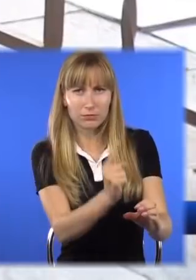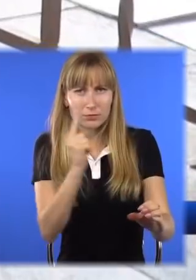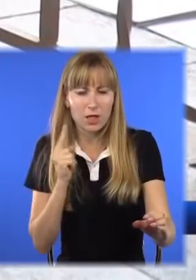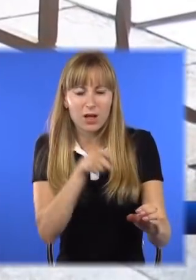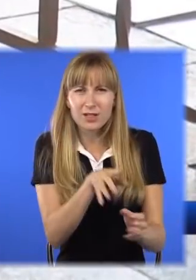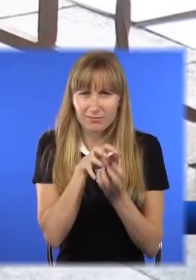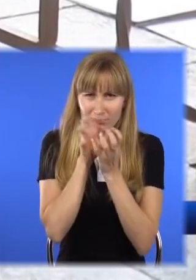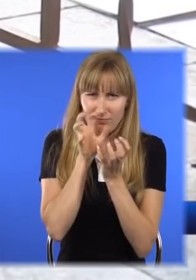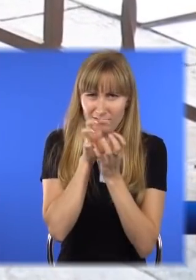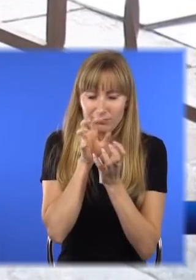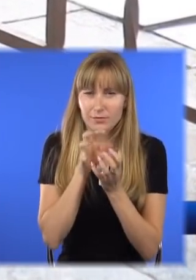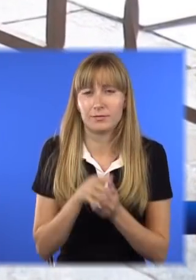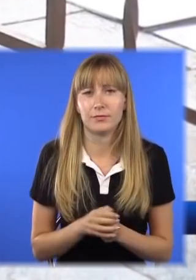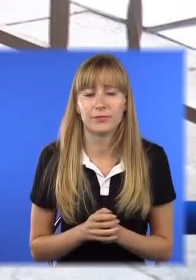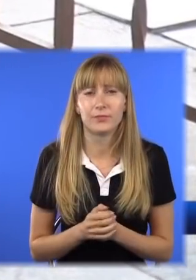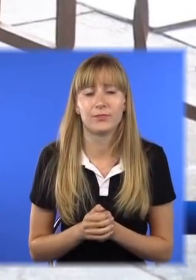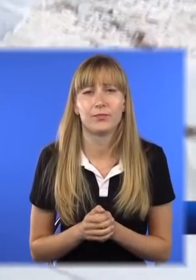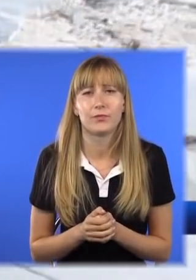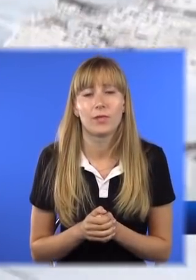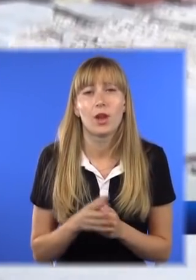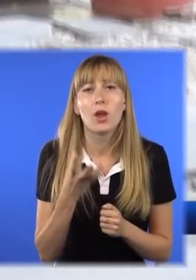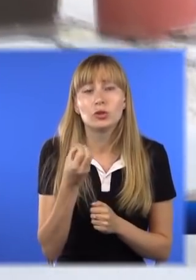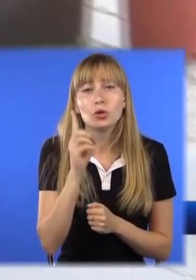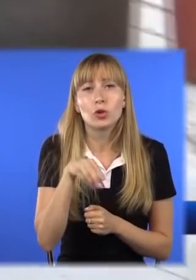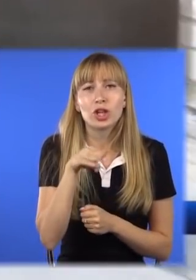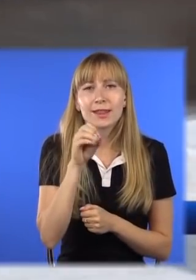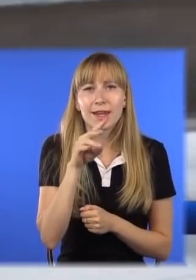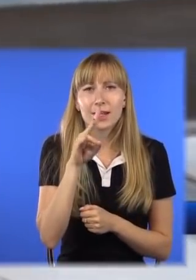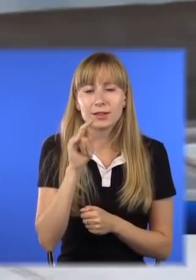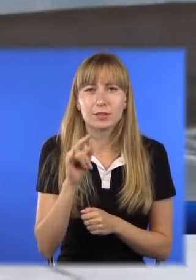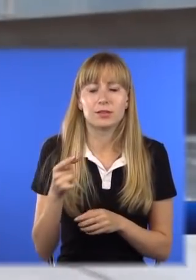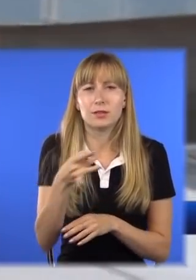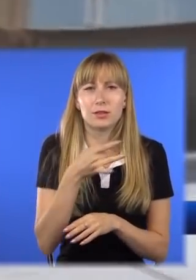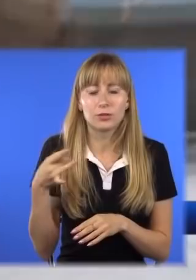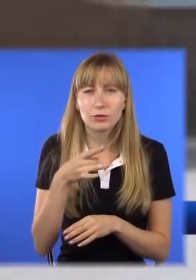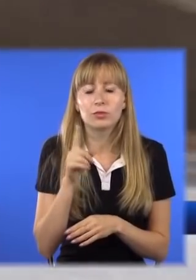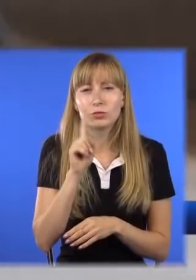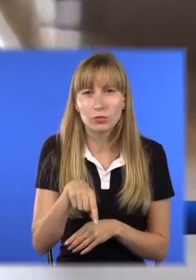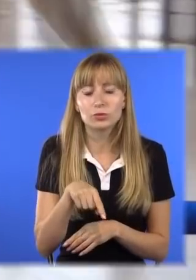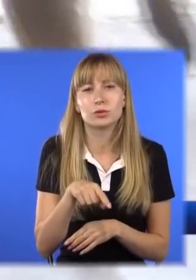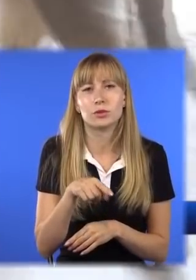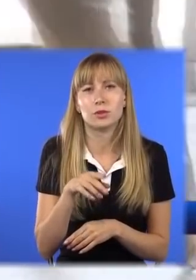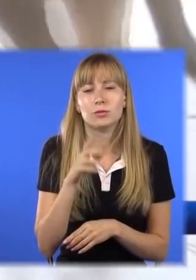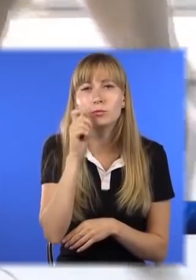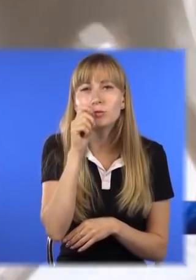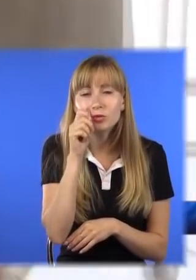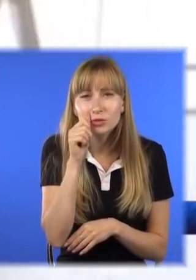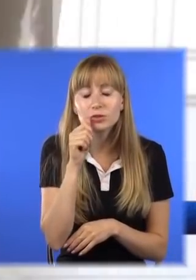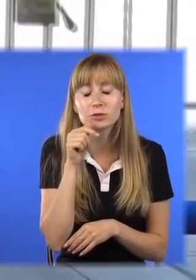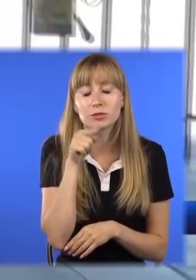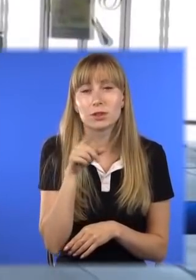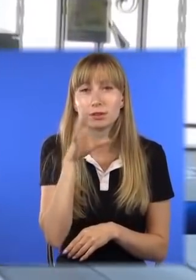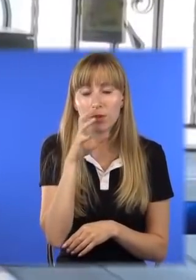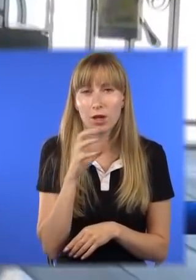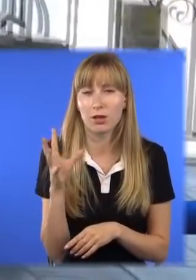них. Найкраща ситуація є у Тернівському районі. Як повідомили містяни, на чоловіка також нещодавно напав собака та покусав ногу.